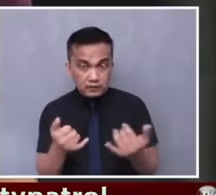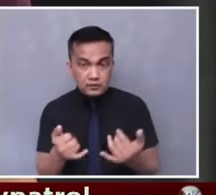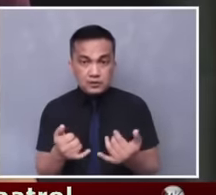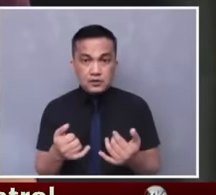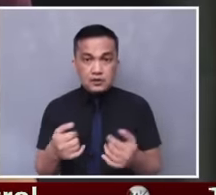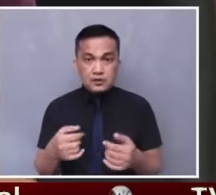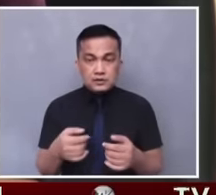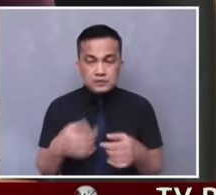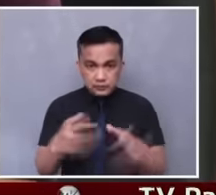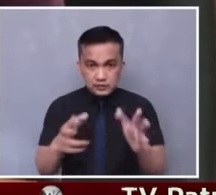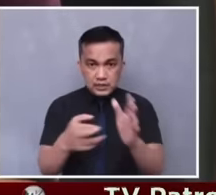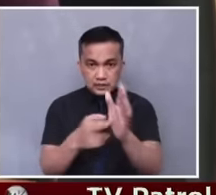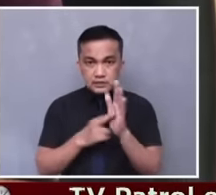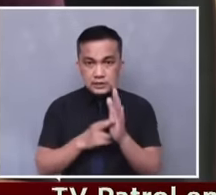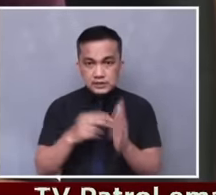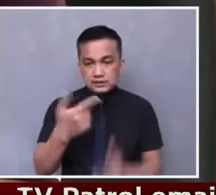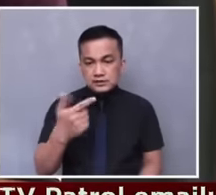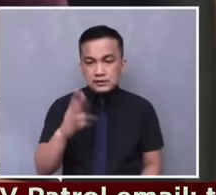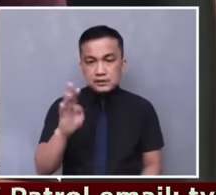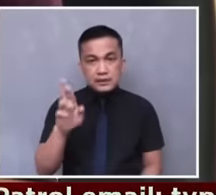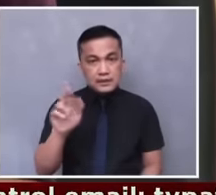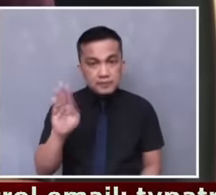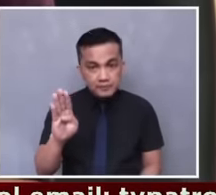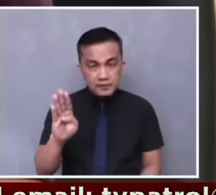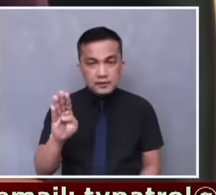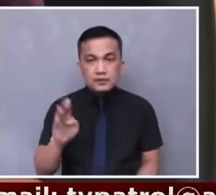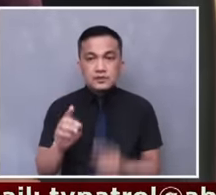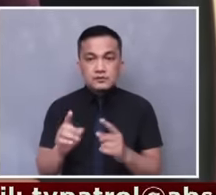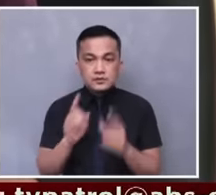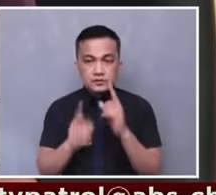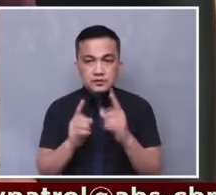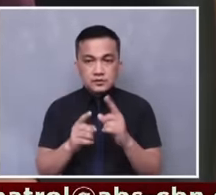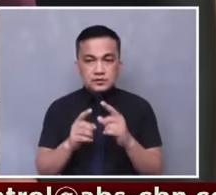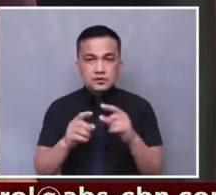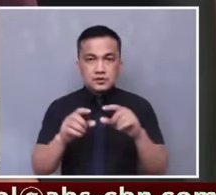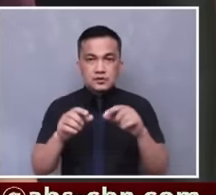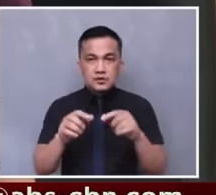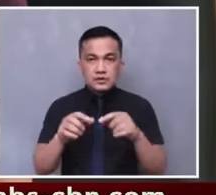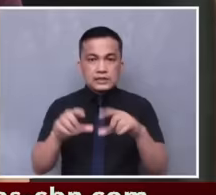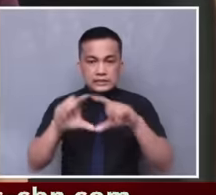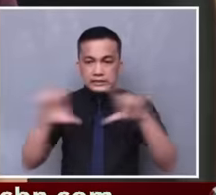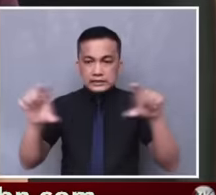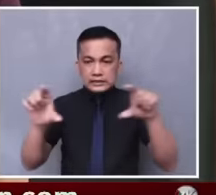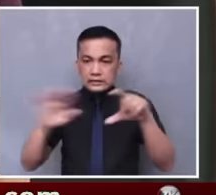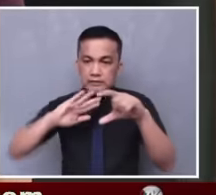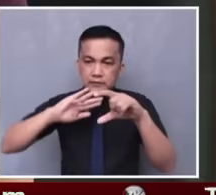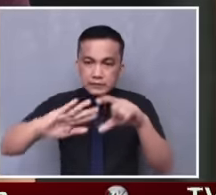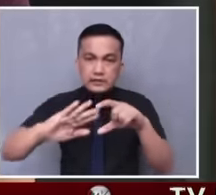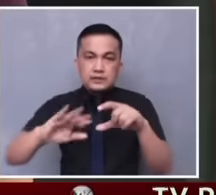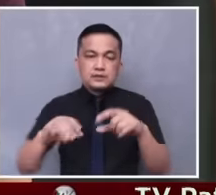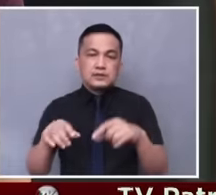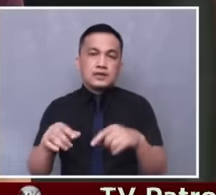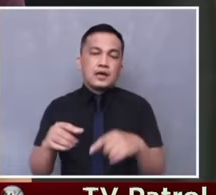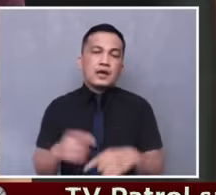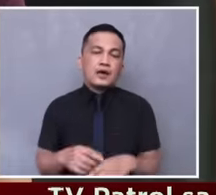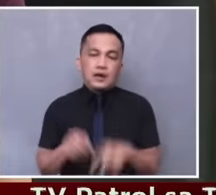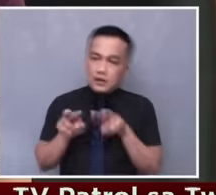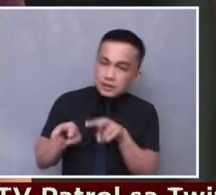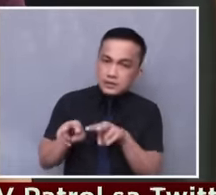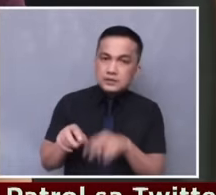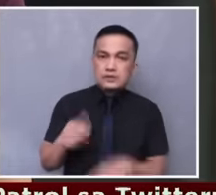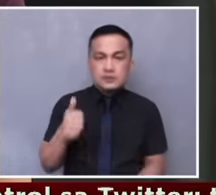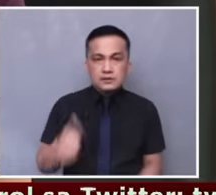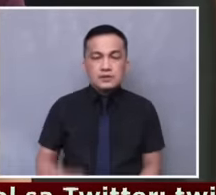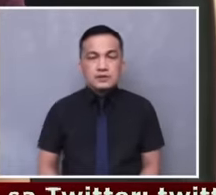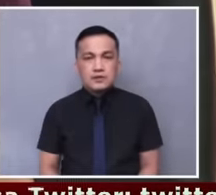requested grab. Sila Noemi nakikipag-usap to put stickers. To put stickers. Pero yun nga, I was telling the